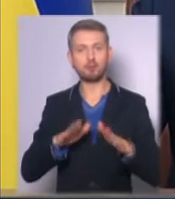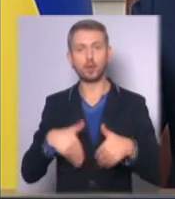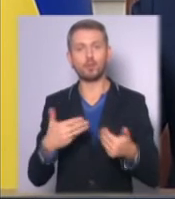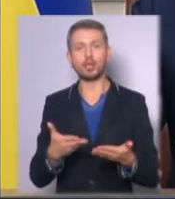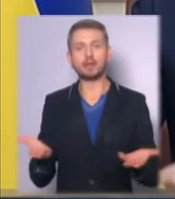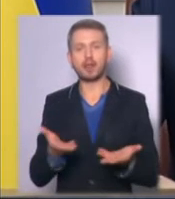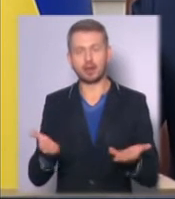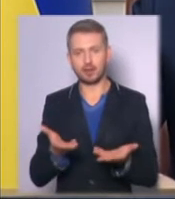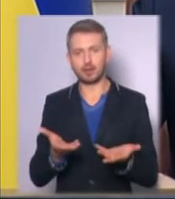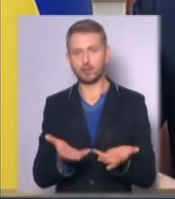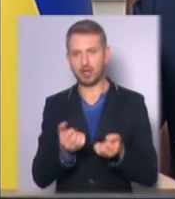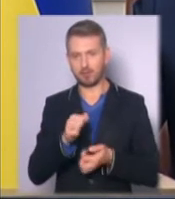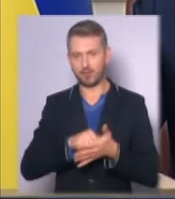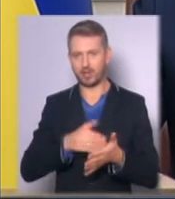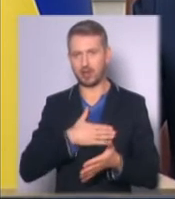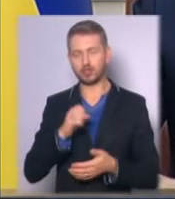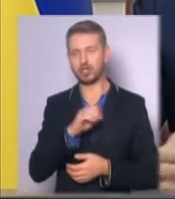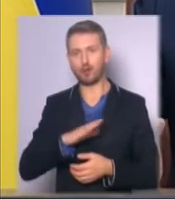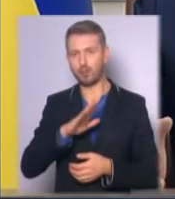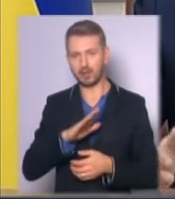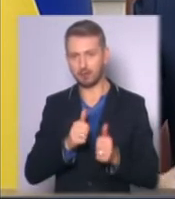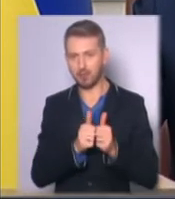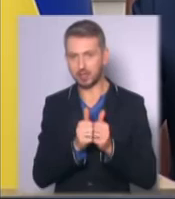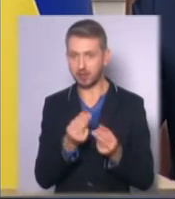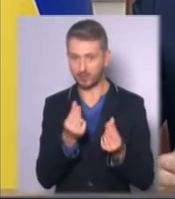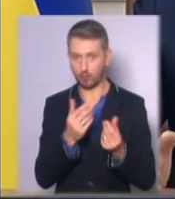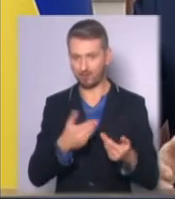які надійшли від наших європейських партнерів, цінові